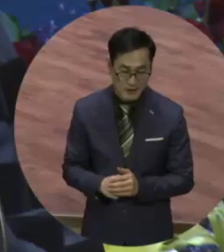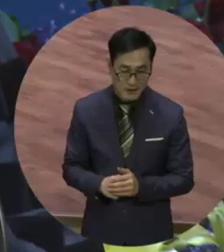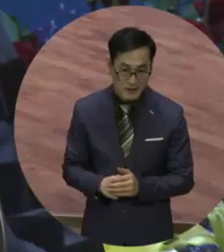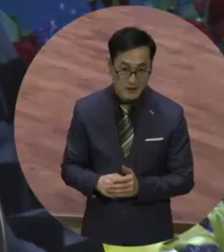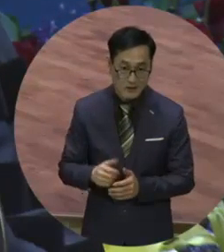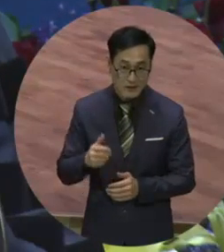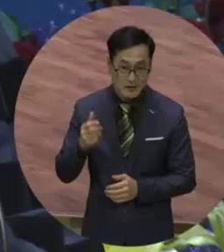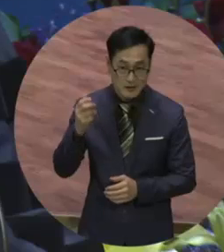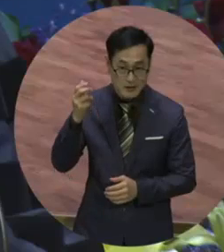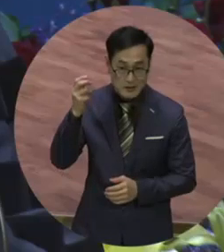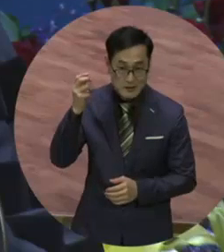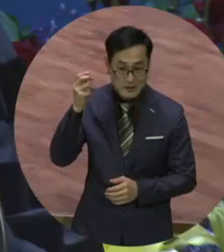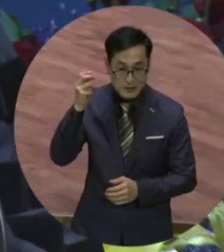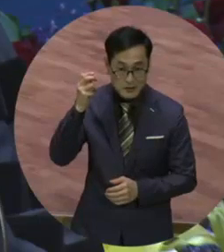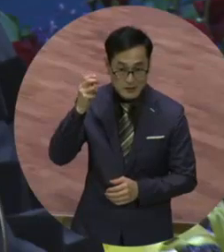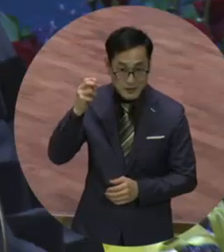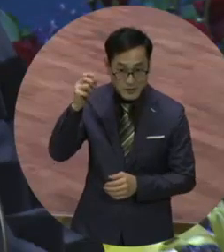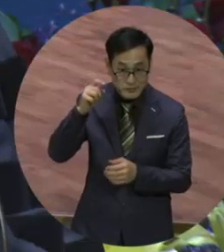그랬어.